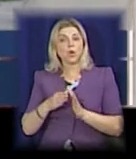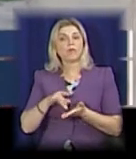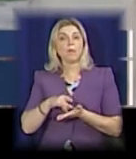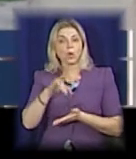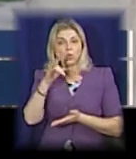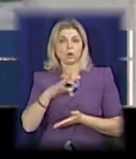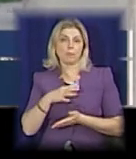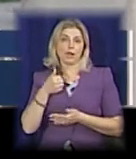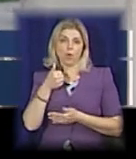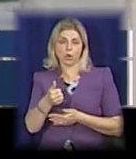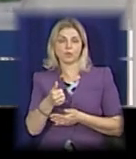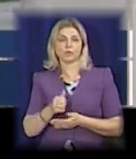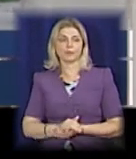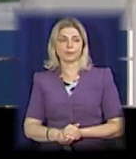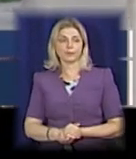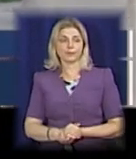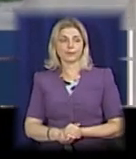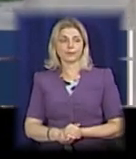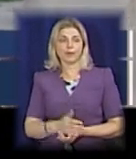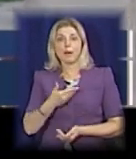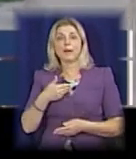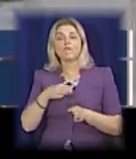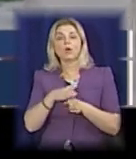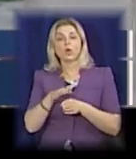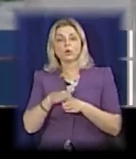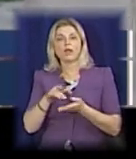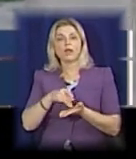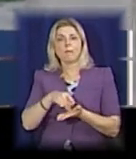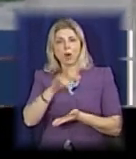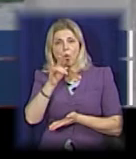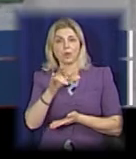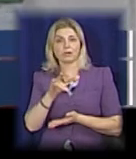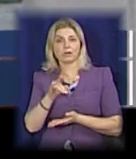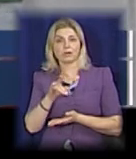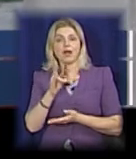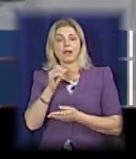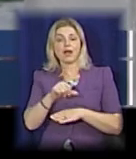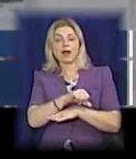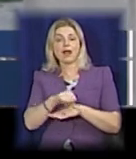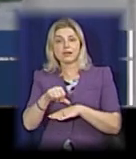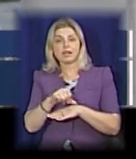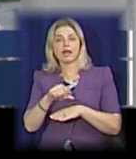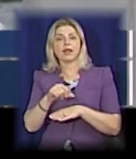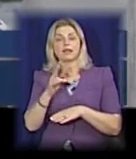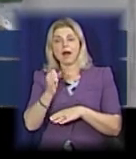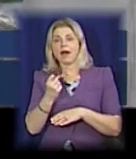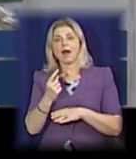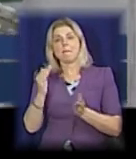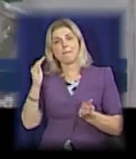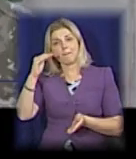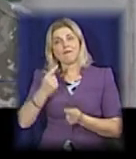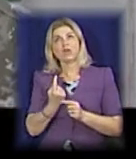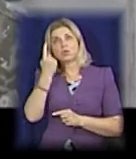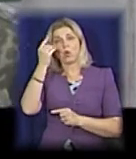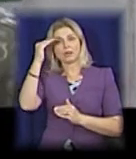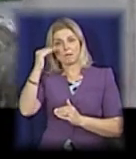невеличка бовтанка, бо ми виконали польоти на гранично малих і малих висотах, а